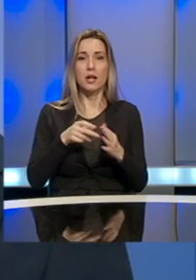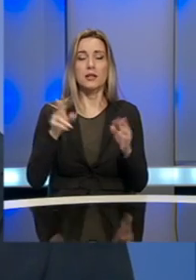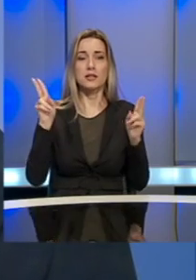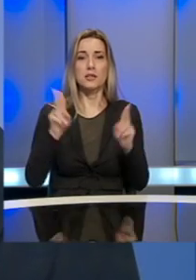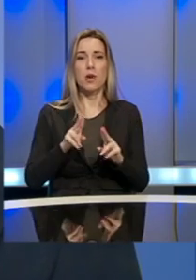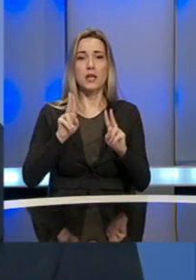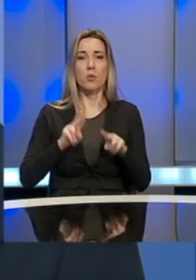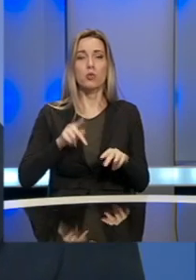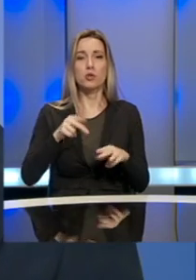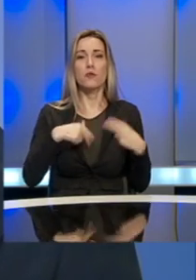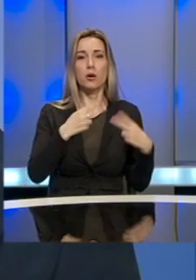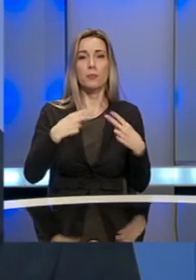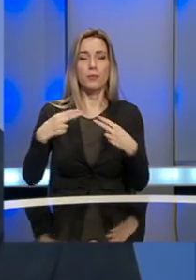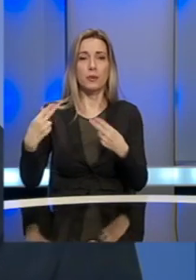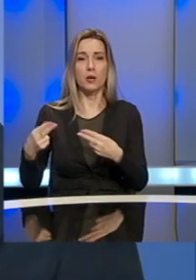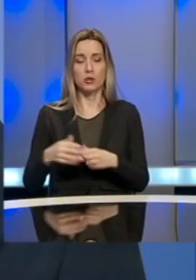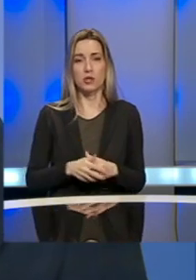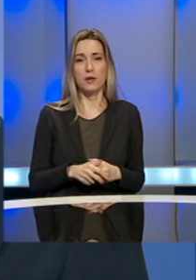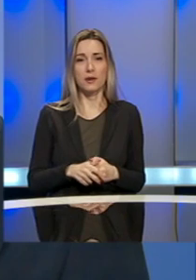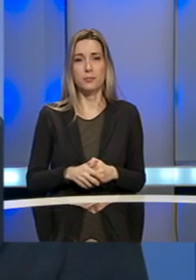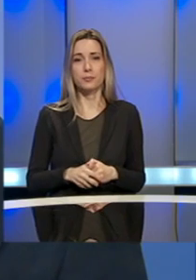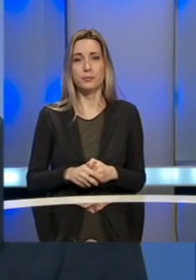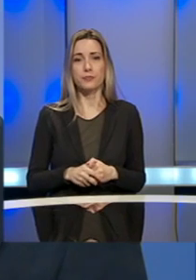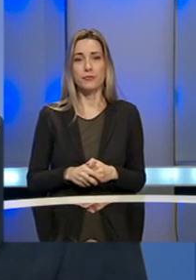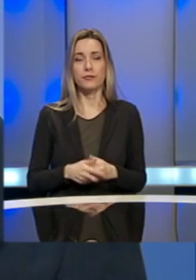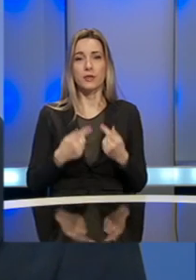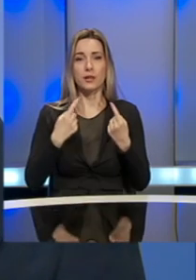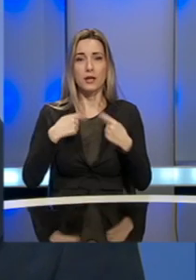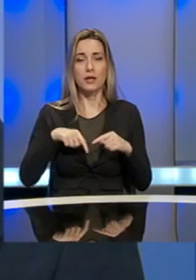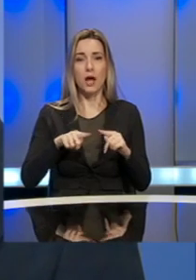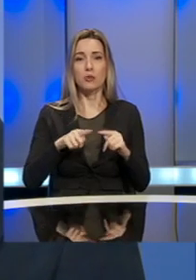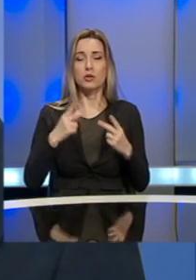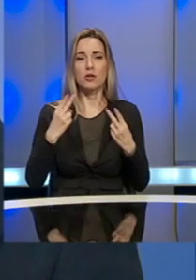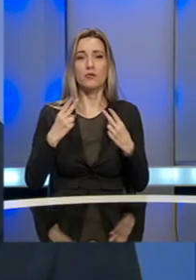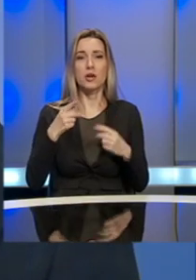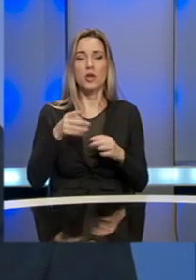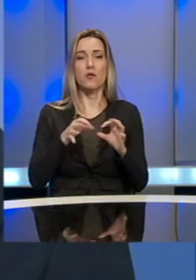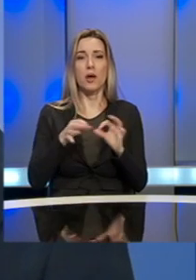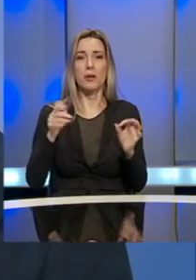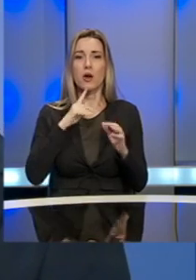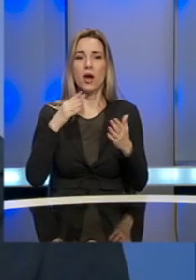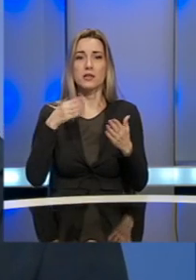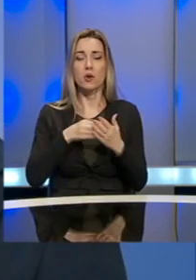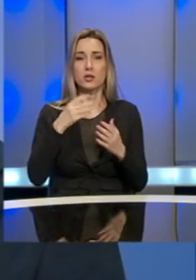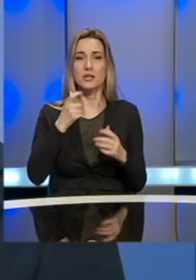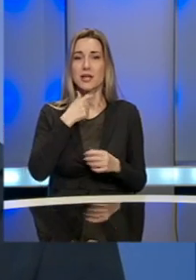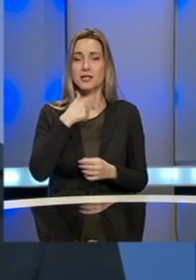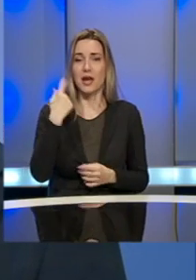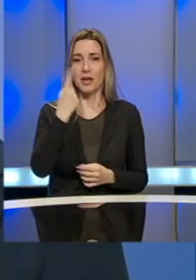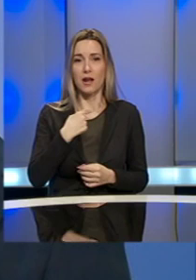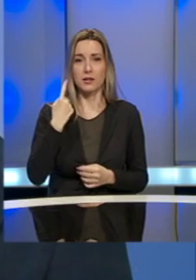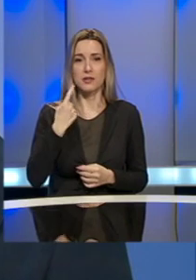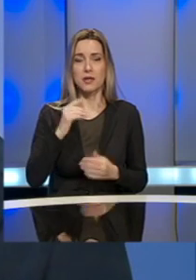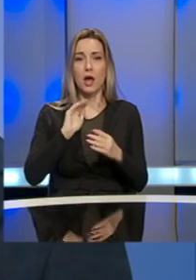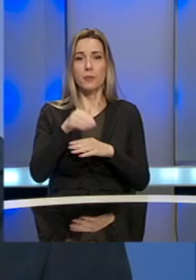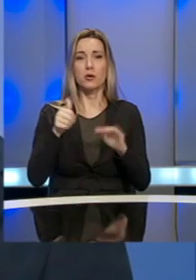smanji mogućnost ovog prenošenja s lica na lice. Naročito je, mislim, važna ova mjera koja se odnosi na starija lica, znači lica